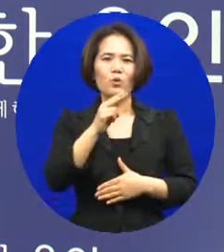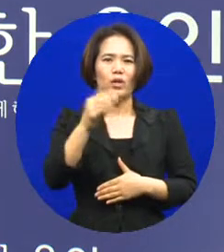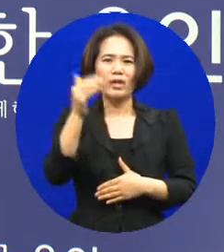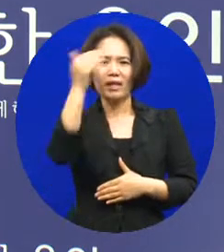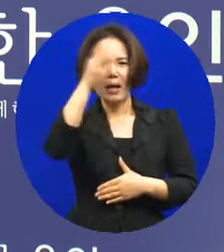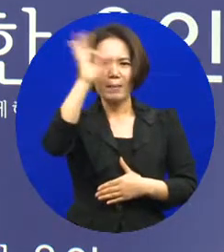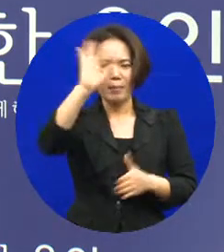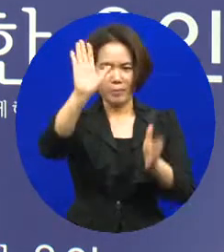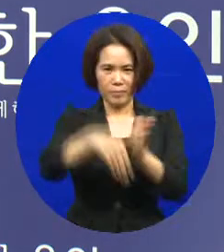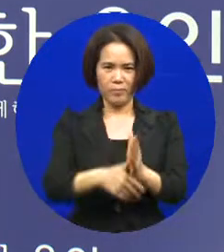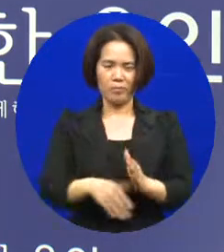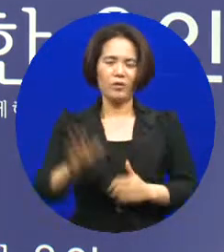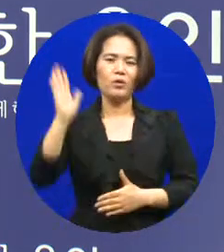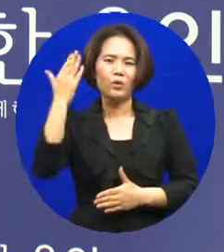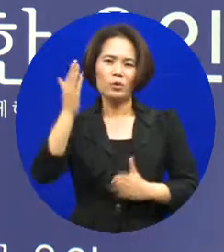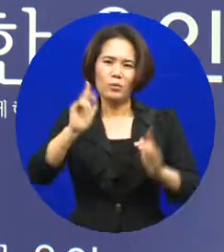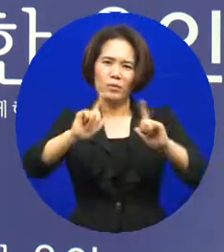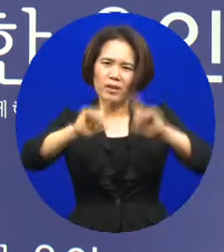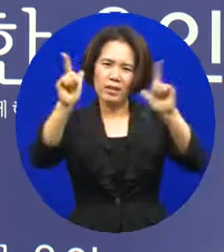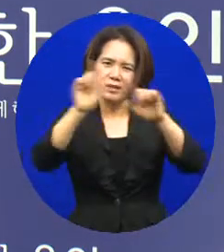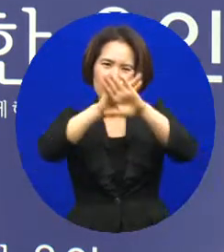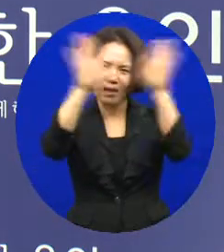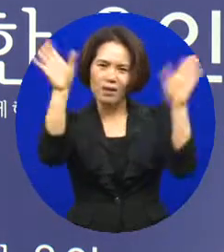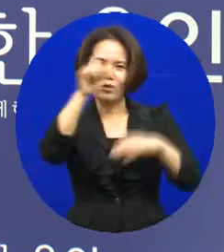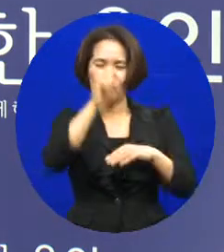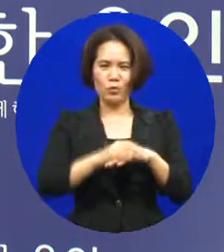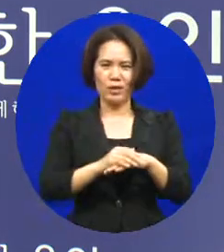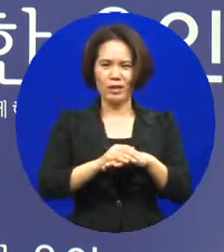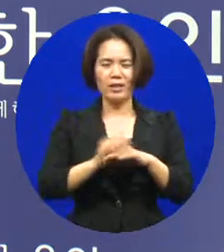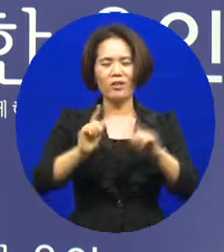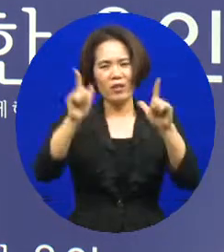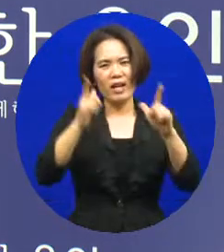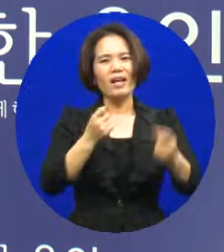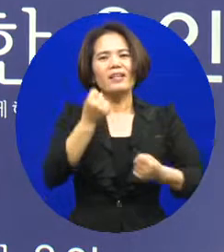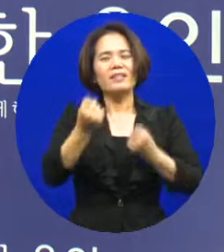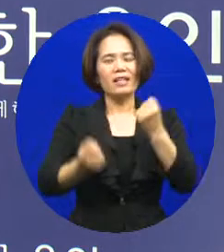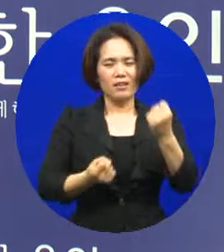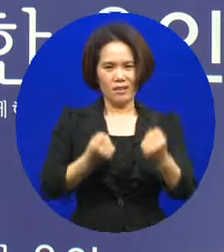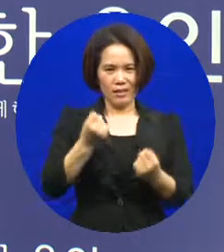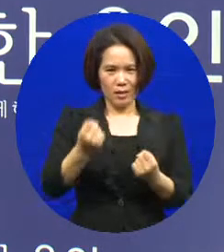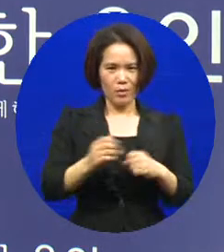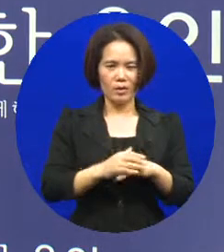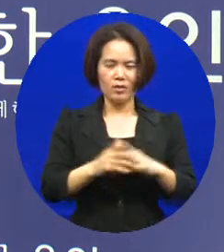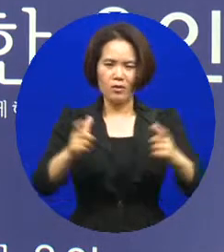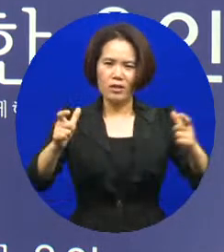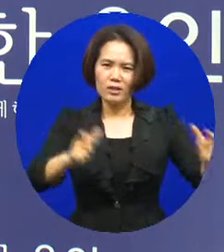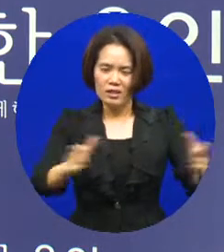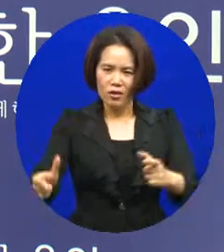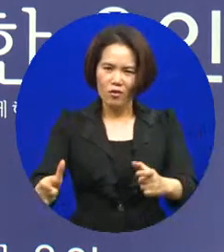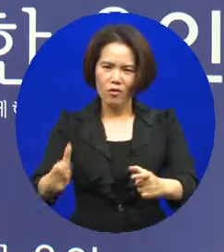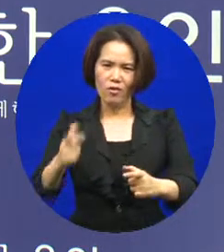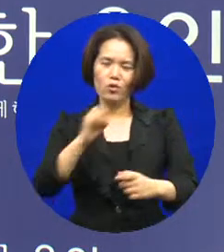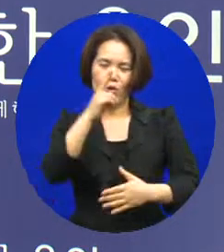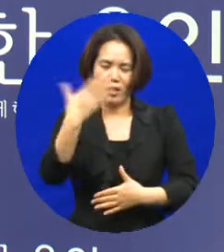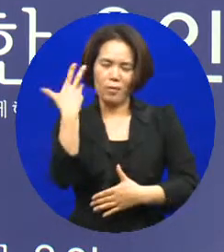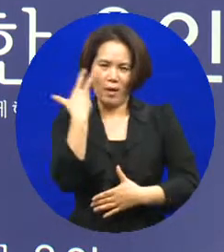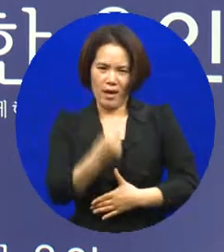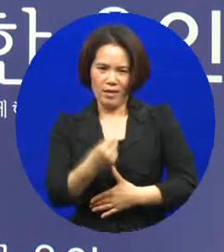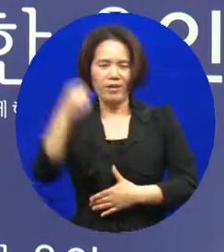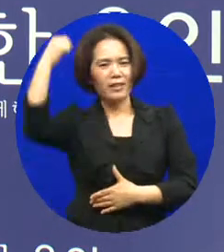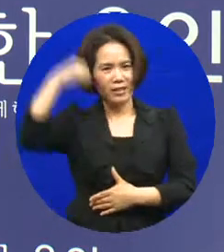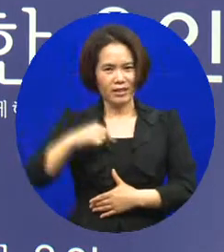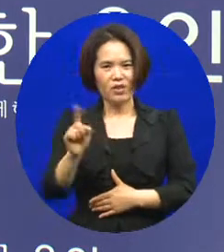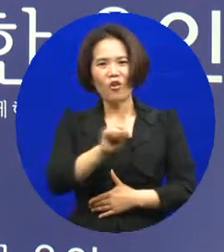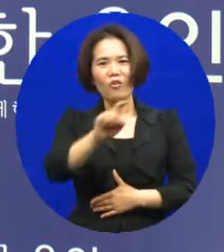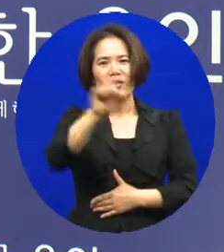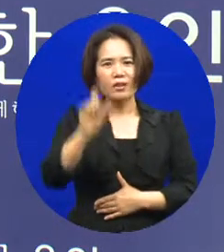행복한 용인 탐방입니다. 요즘 참 날씨가 좋은데요. 이런 날 자전거 타고 달리면서 우리 지역 용인의 매력을 온몸으로